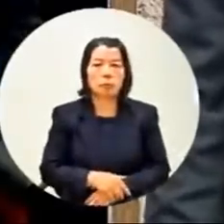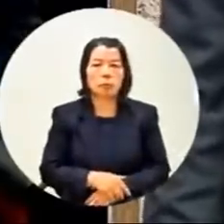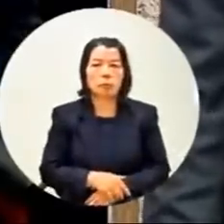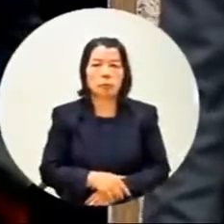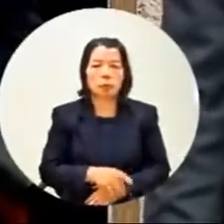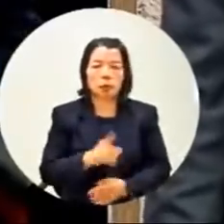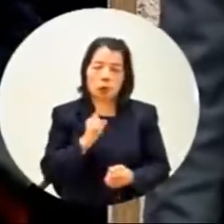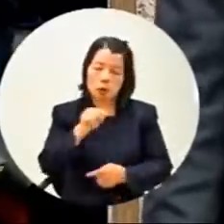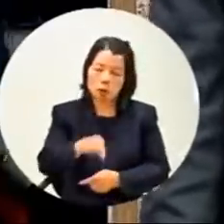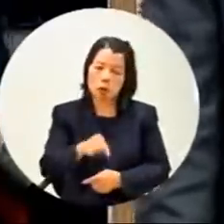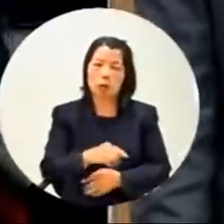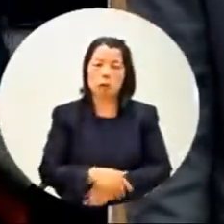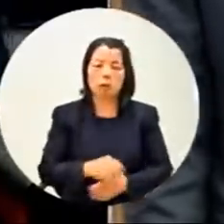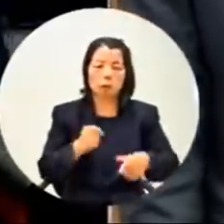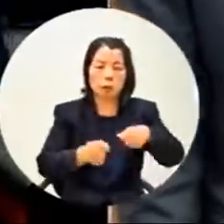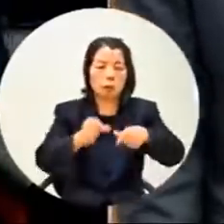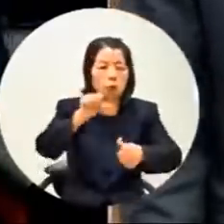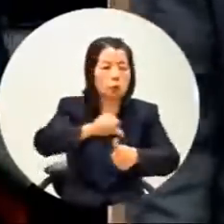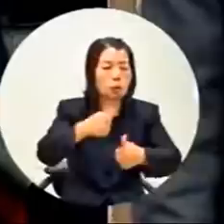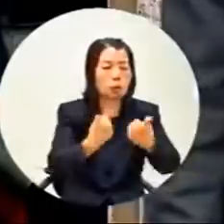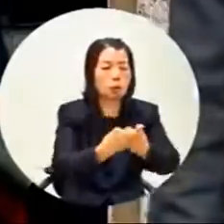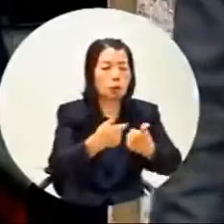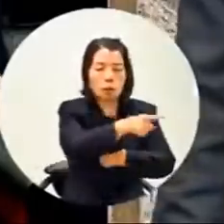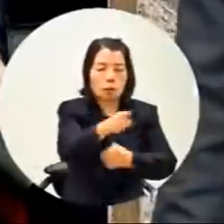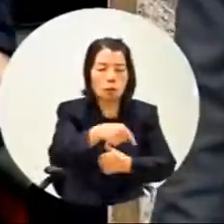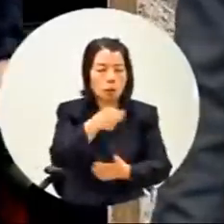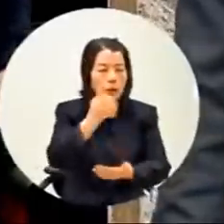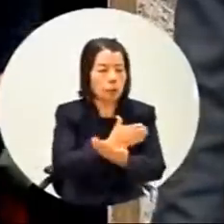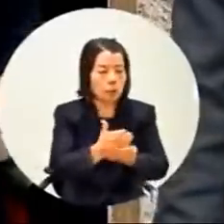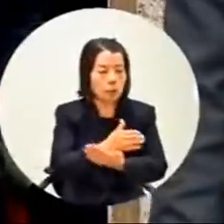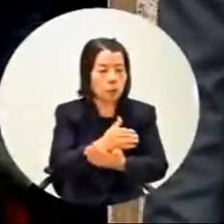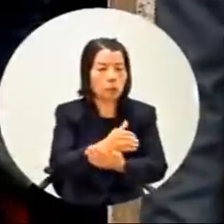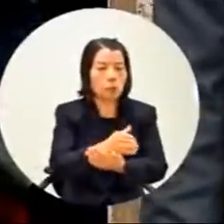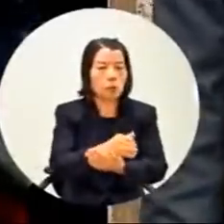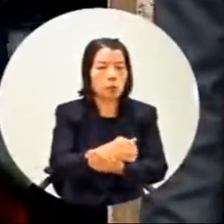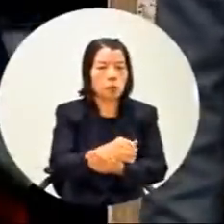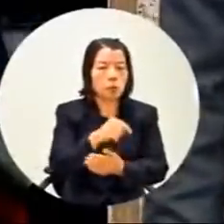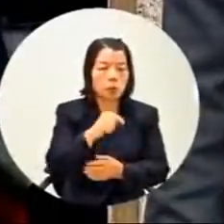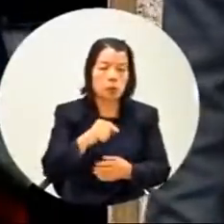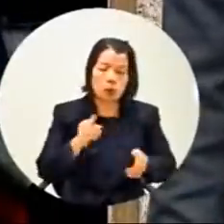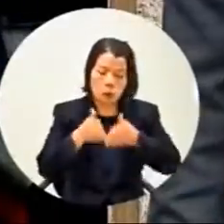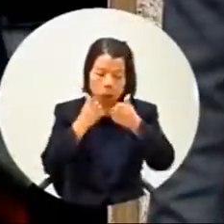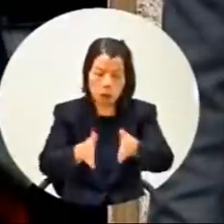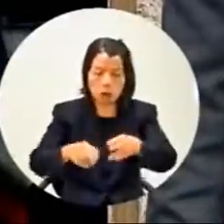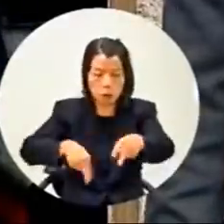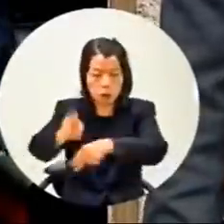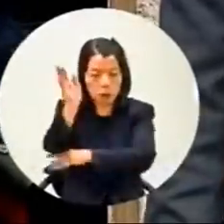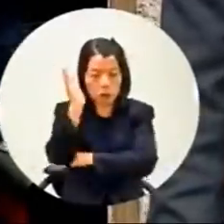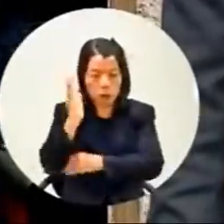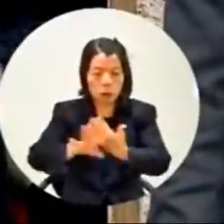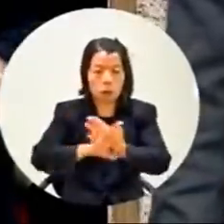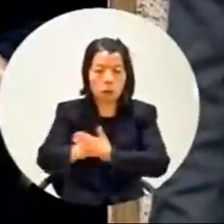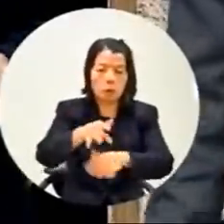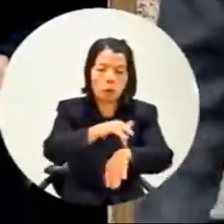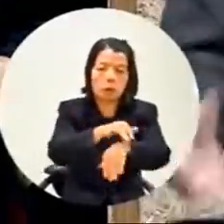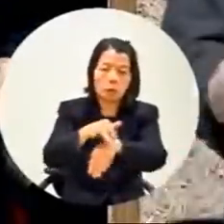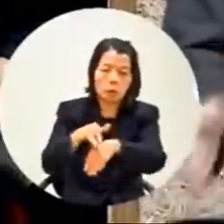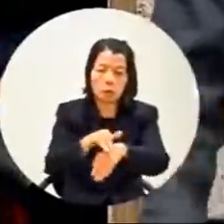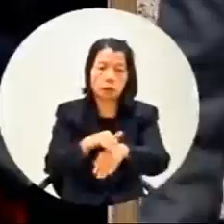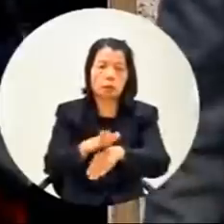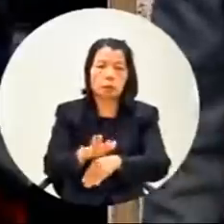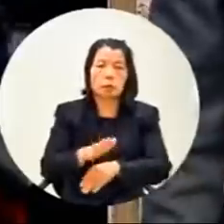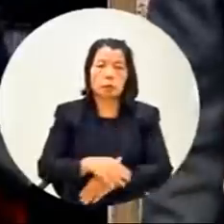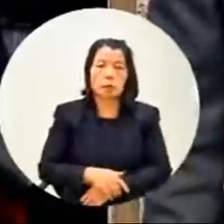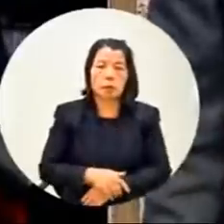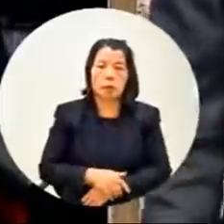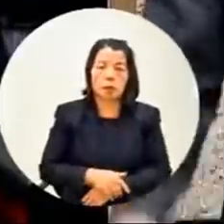这个部分因为工程会的认定的部分，我们所了解的是他只针对他的一个行政程序外的一个接触，我们看